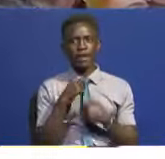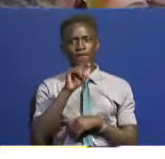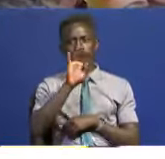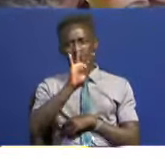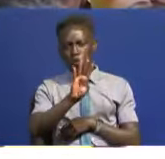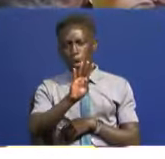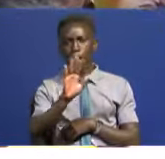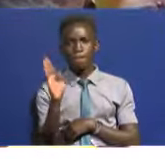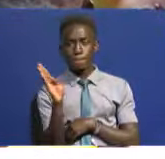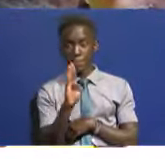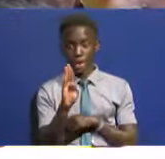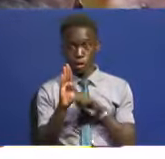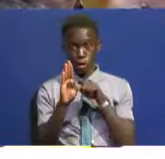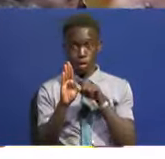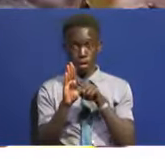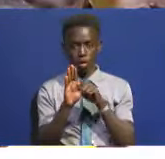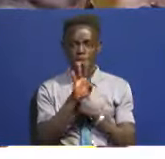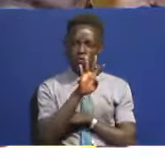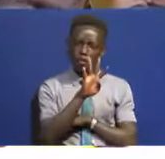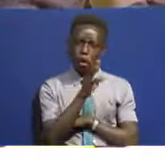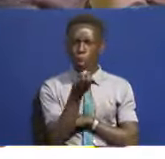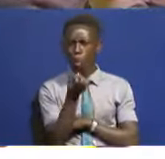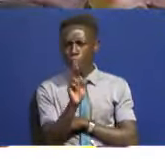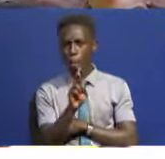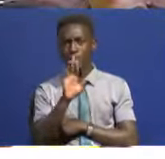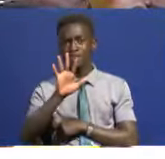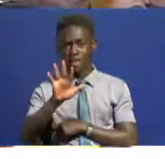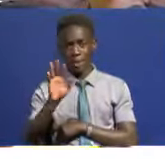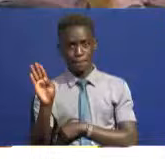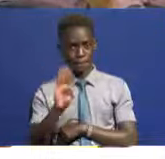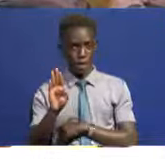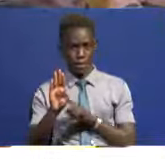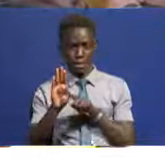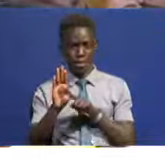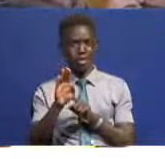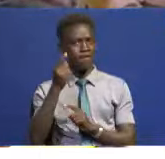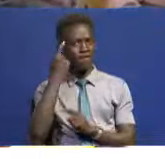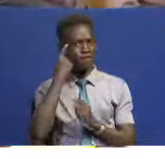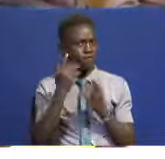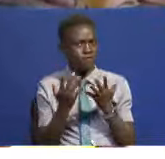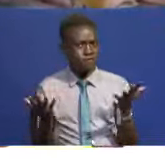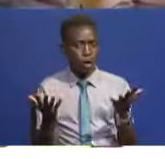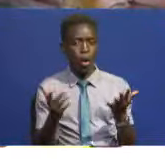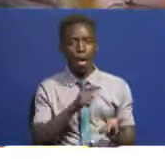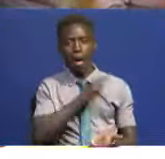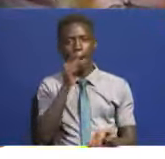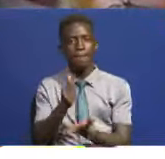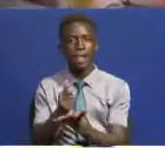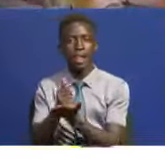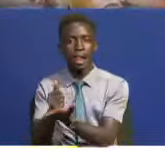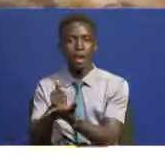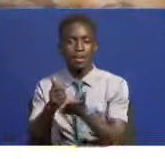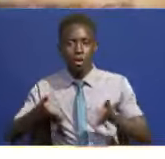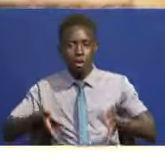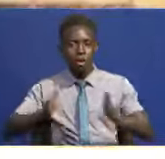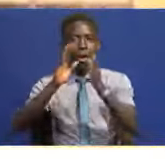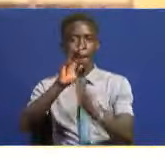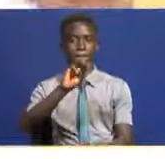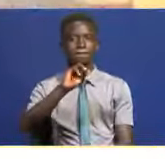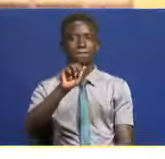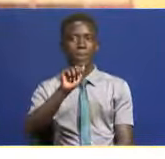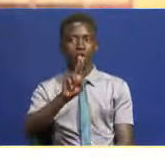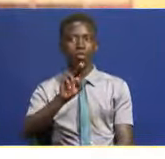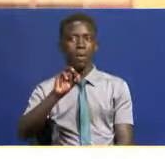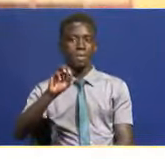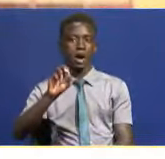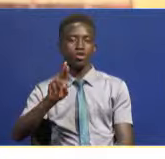hivi, abayo 4 to 5 billion, abayo itakuja kuendeleza kazi ya kumalizia barabara za Maumau roads. Na